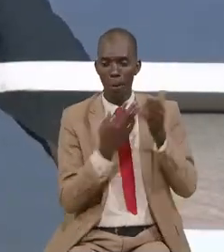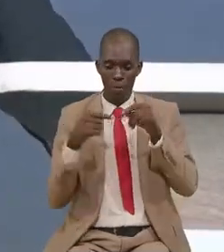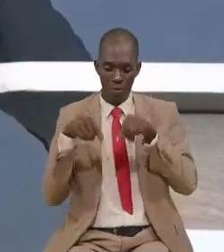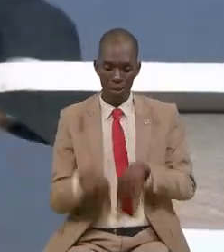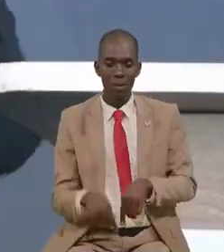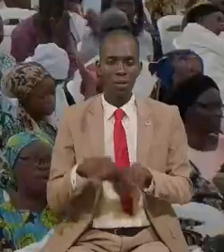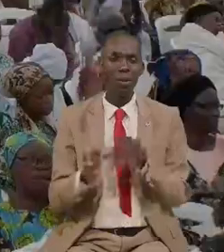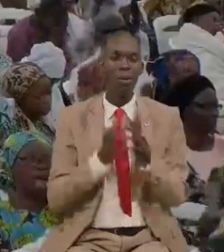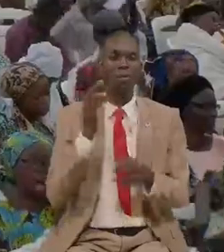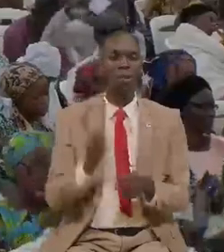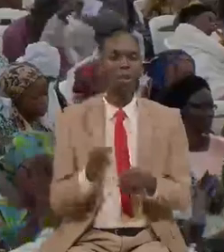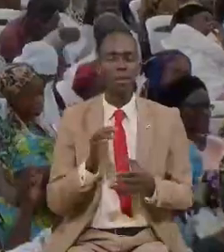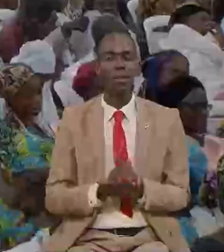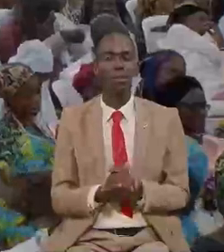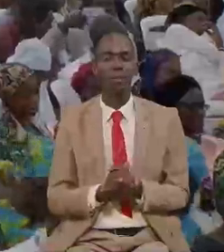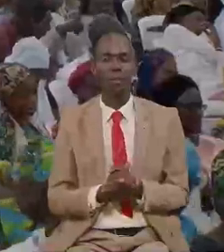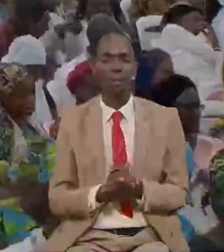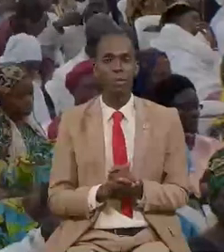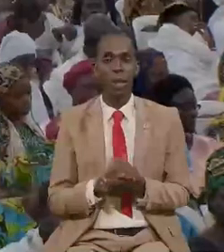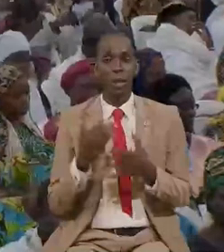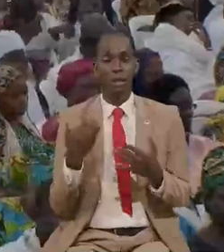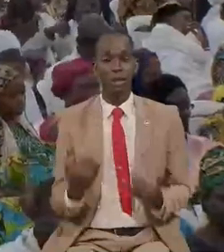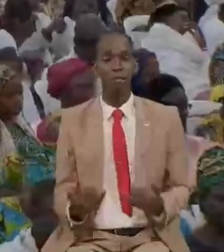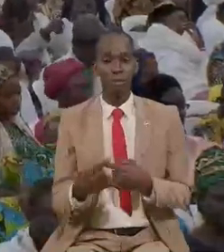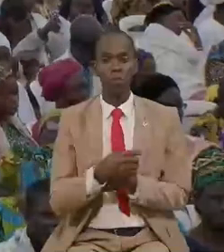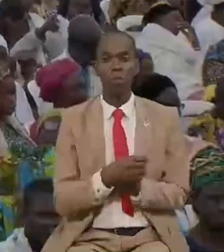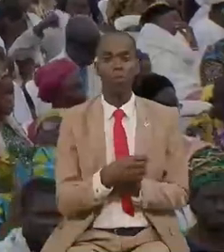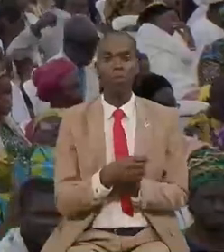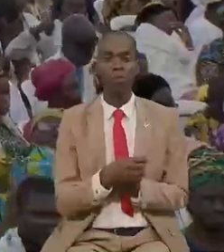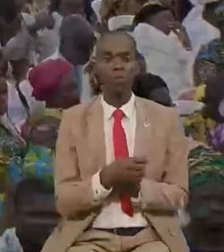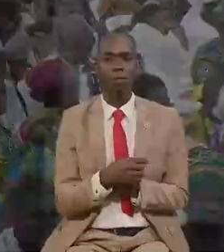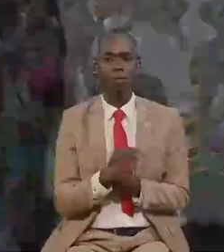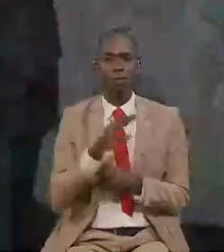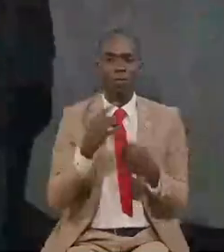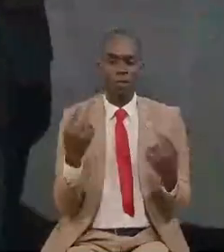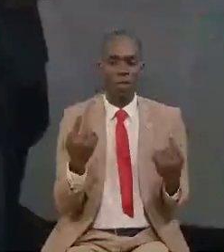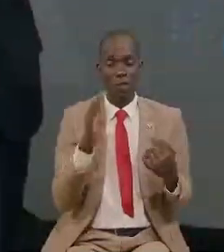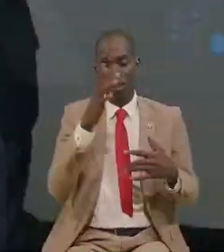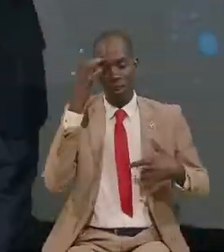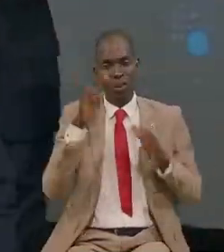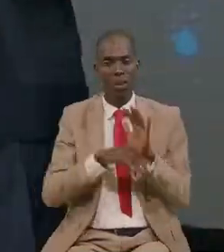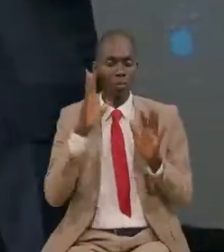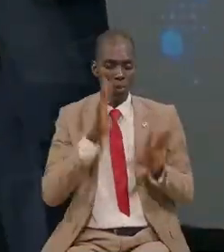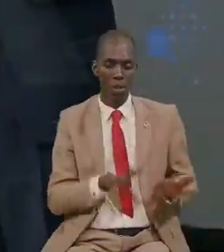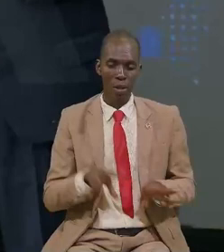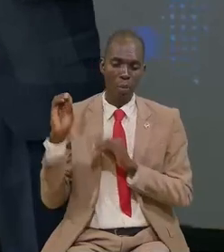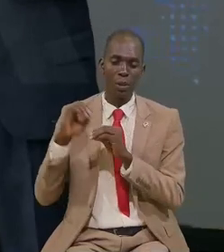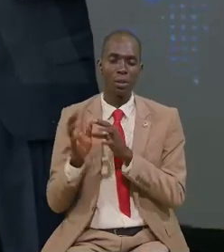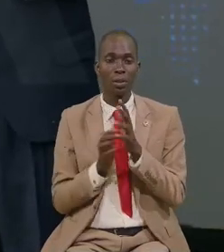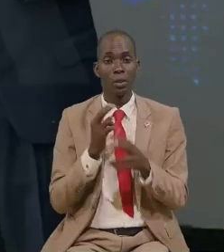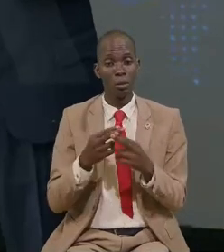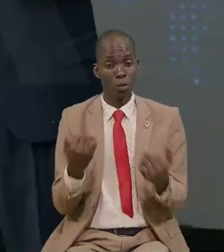au nom de Jésus. Aujourd'hui, tes maladies vont partir.